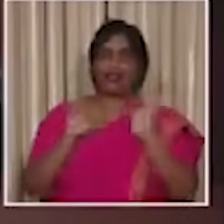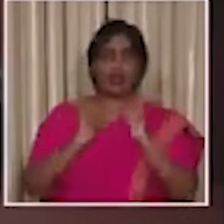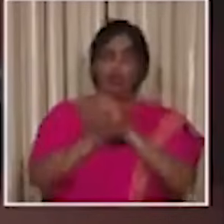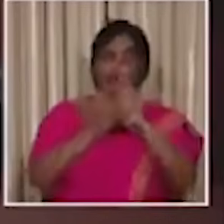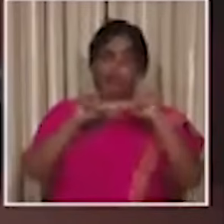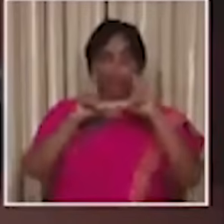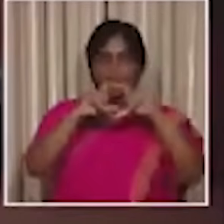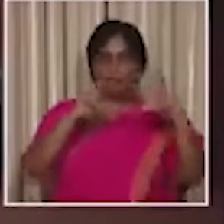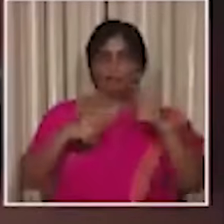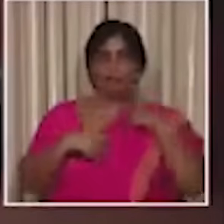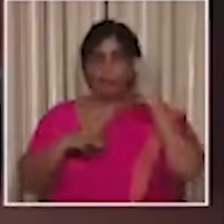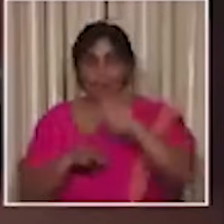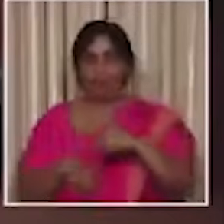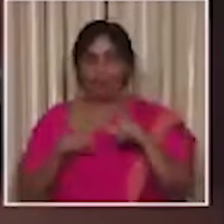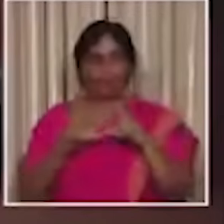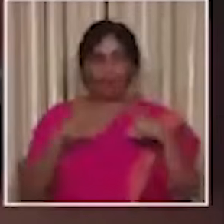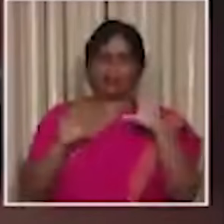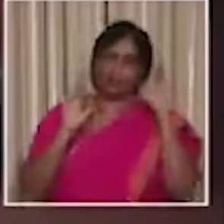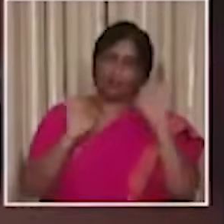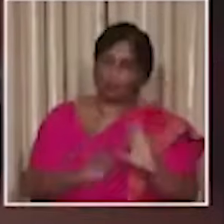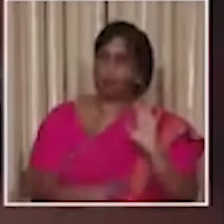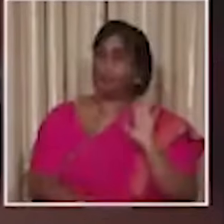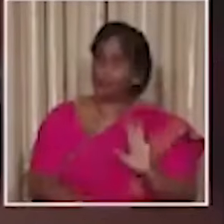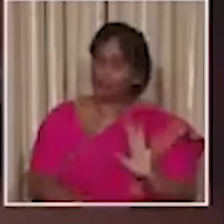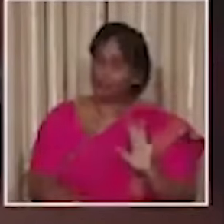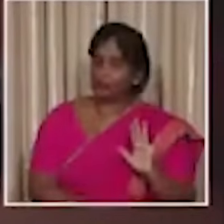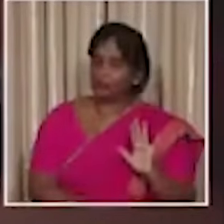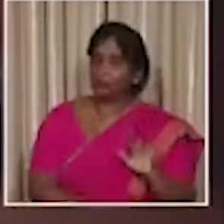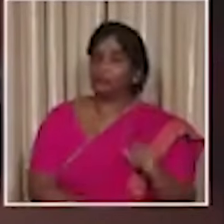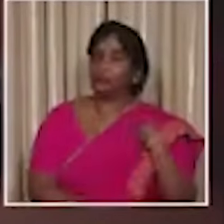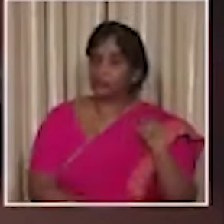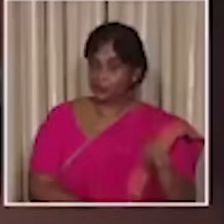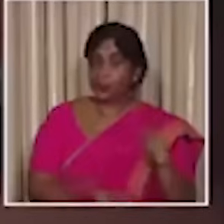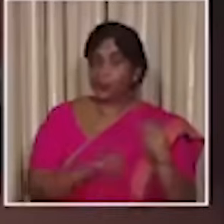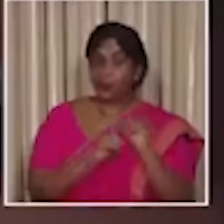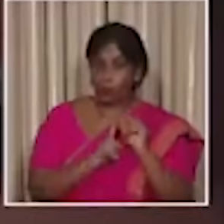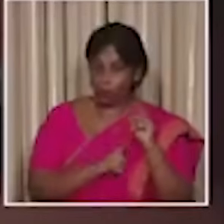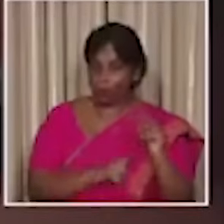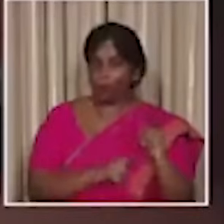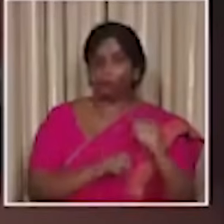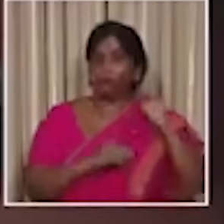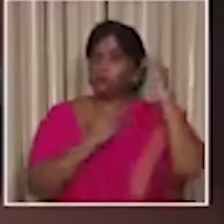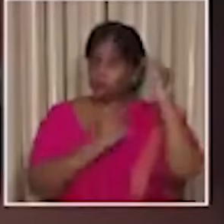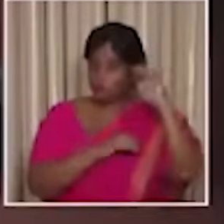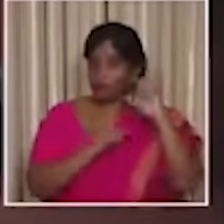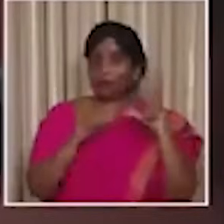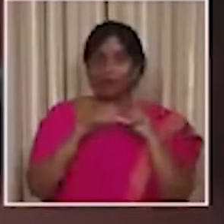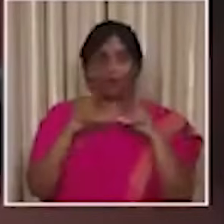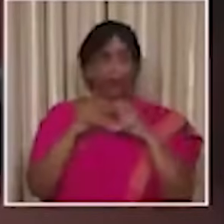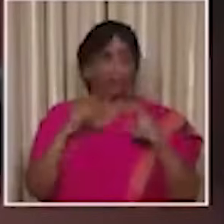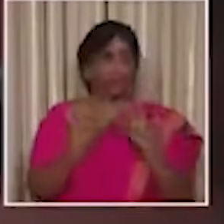ඕන ඉන්න කෙනාට බලපත්‍රයක් ඕනේ. හැබැයි මේ පොස්ට්පේට් අපනයන කිරීම සඳහා බලපත්‍රයක්